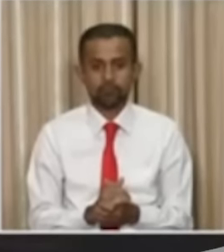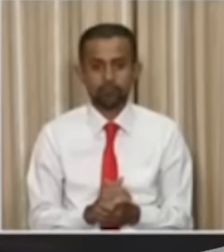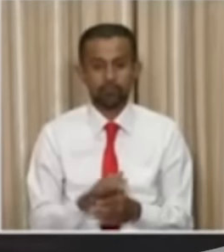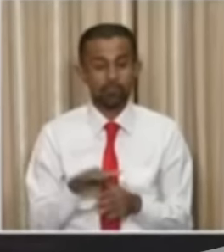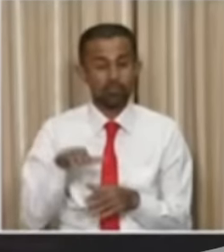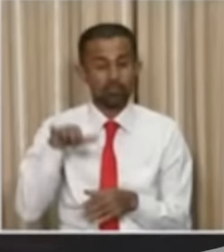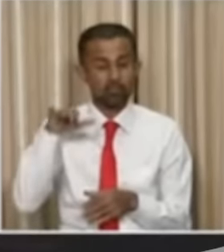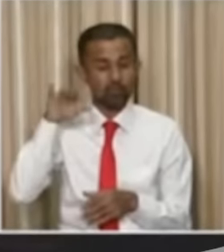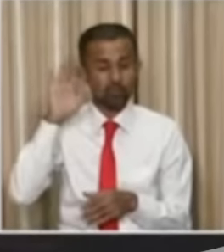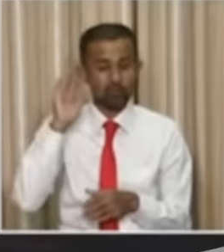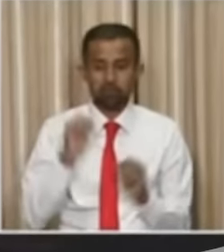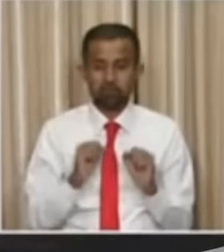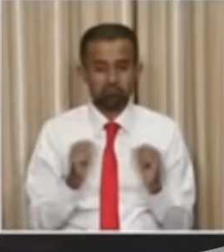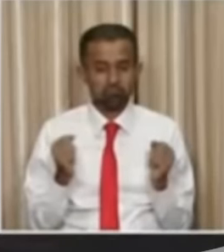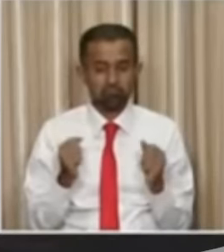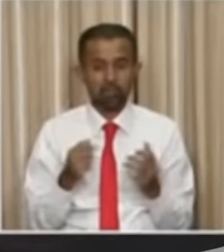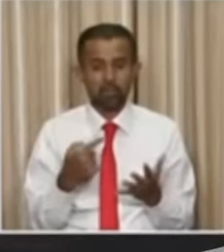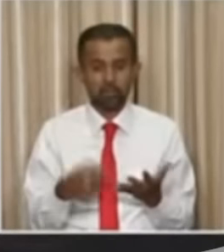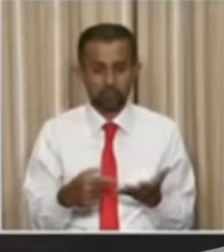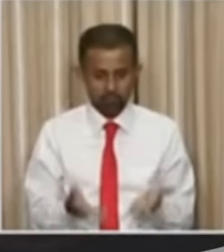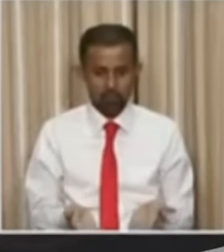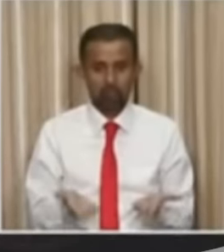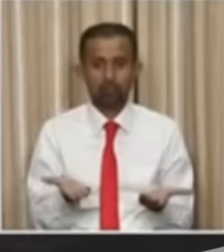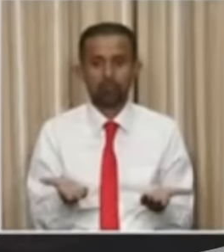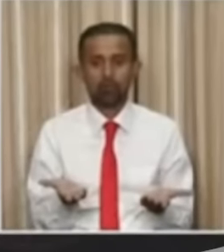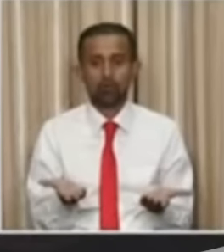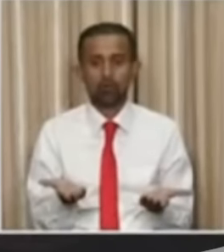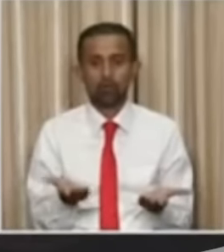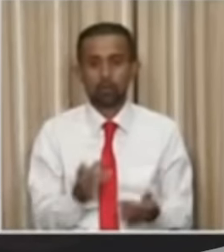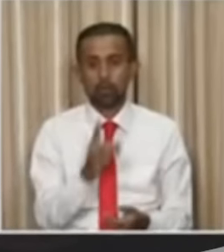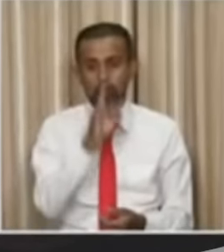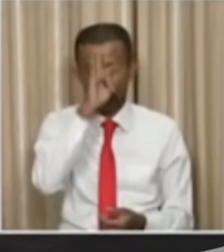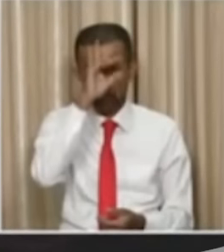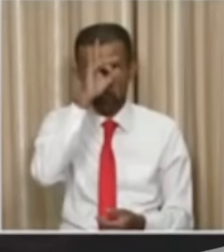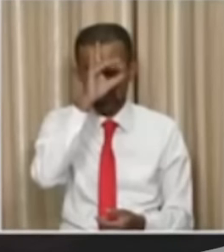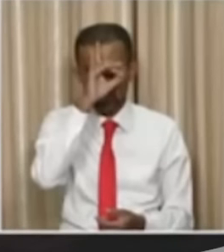ඉතිහාසයේ කවදාකවත් නොවෙච්ච සිදුවීම් දැන් සිද්ධ වෙන්නේ. අර කුරුණෑගල